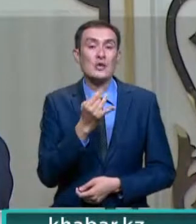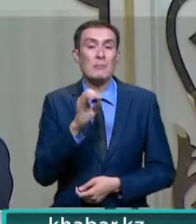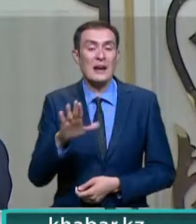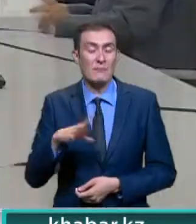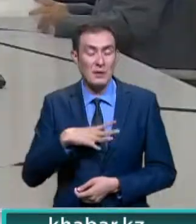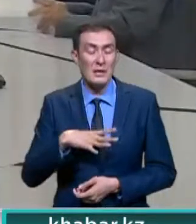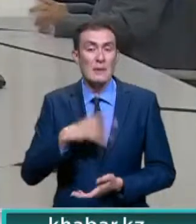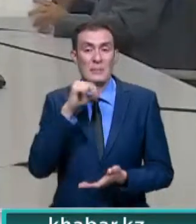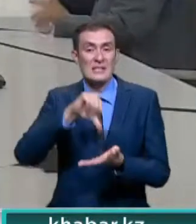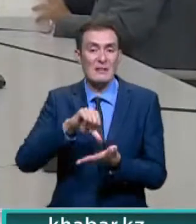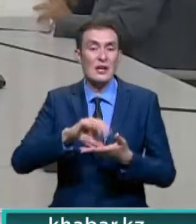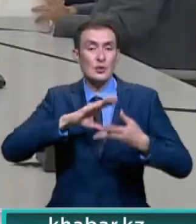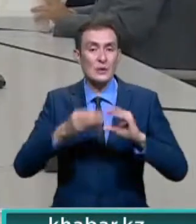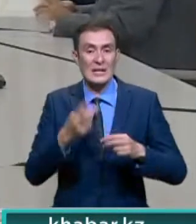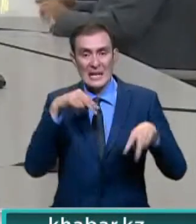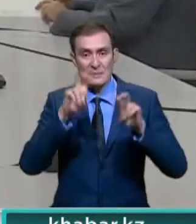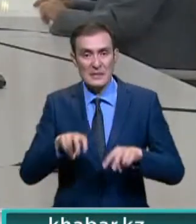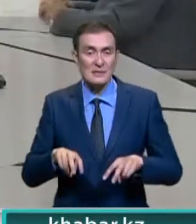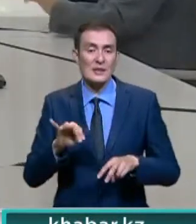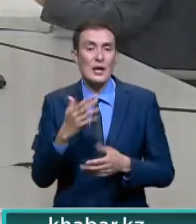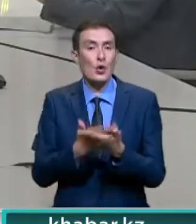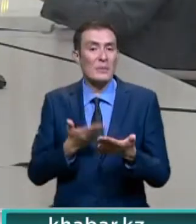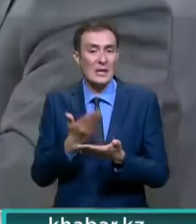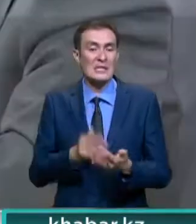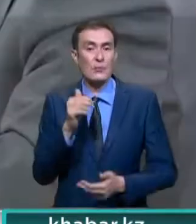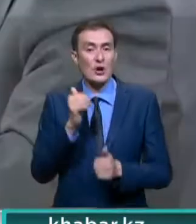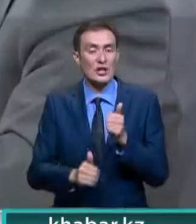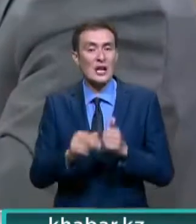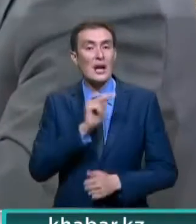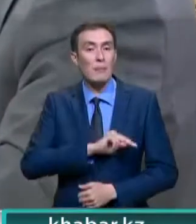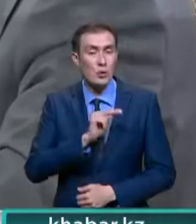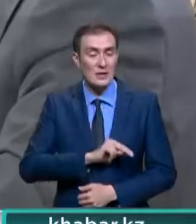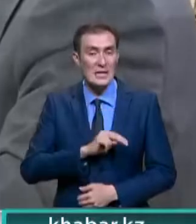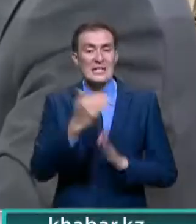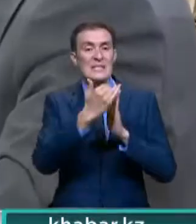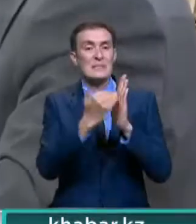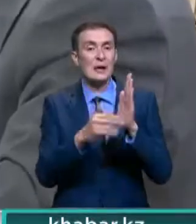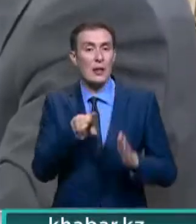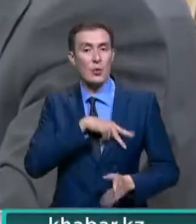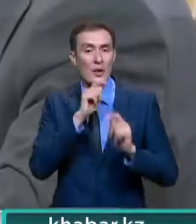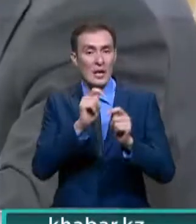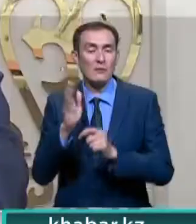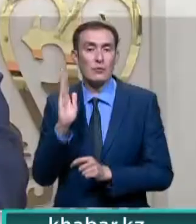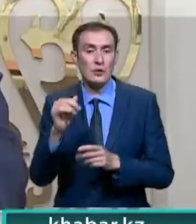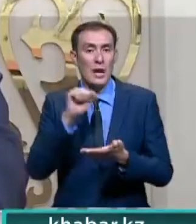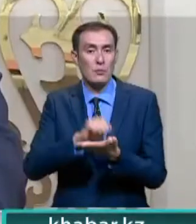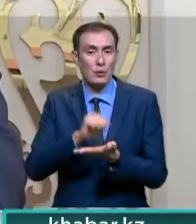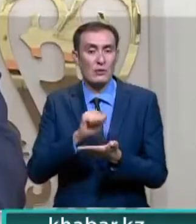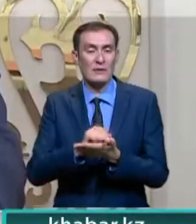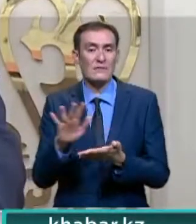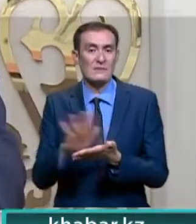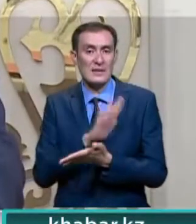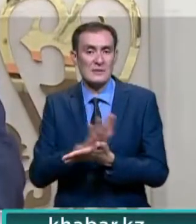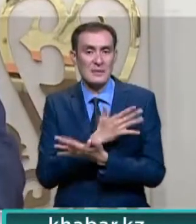Кушербаева представили результаты экспертизы и экспертные рекомендации по каждой работе. Список лауреатов будет опубликован в СМИ.